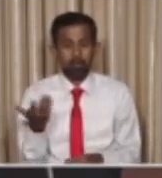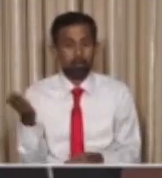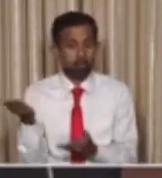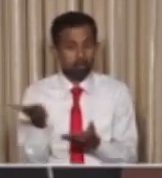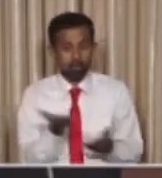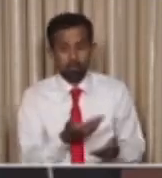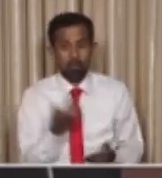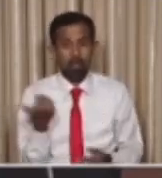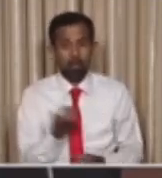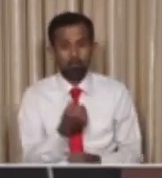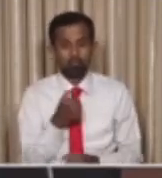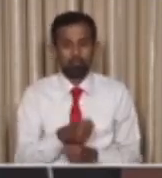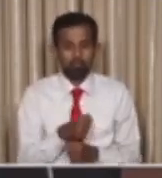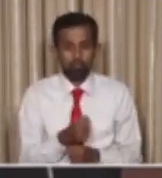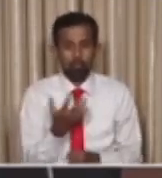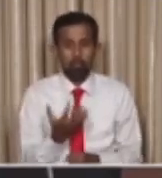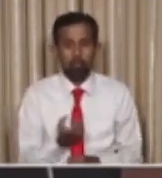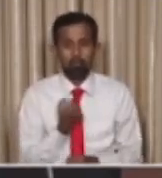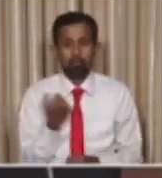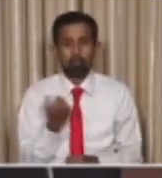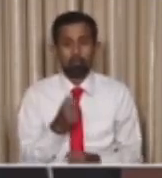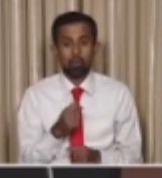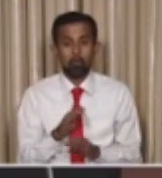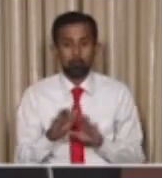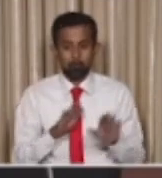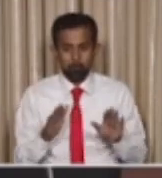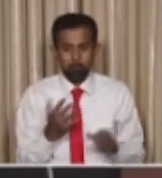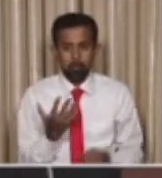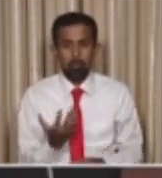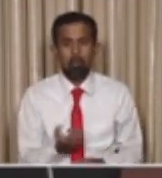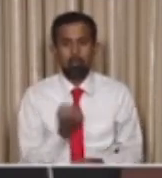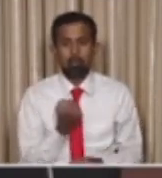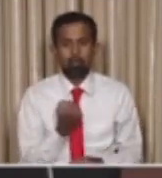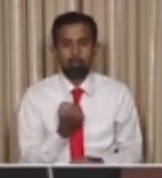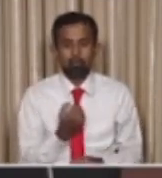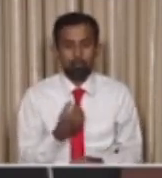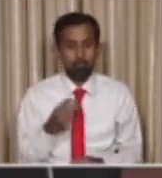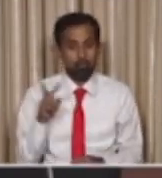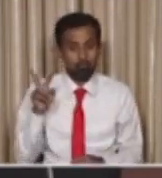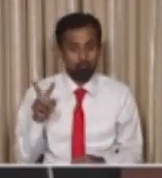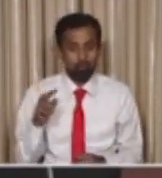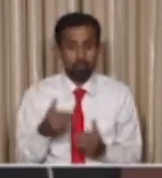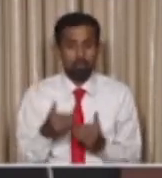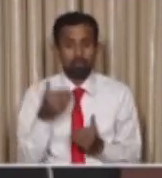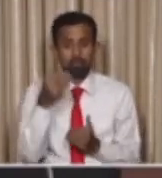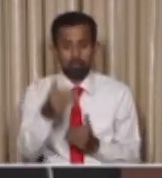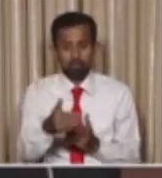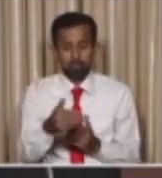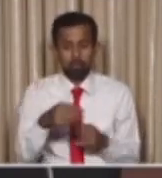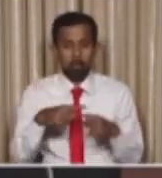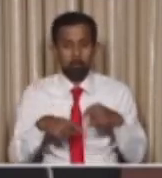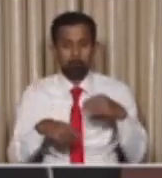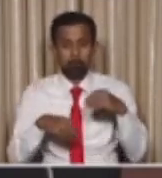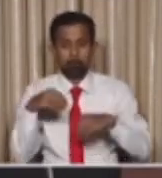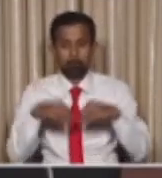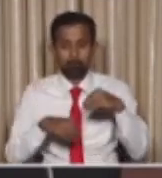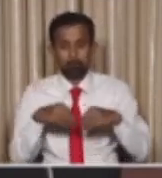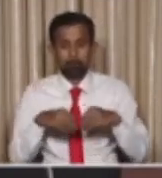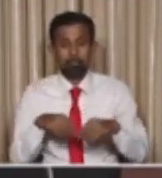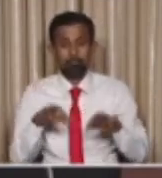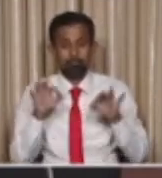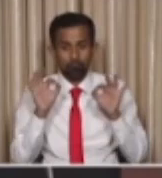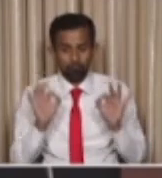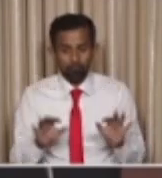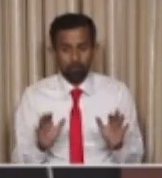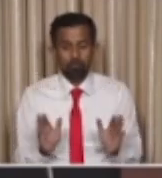අලුත් ආණ්ඩුවක් ඕන, අලුත් පාලකයෙක් ඕන. ඉතින් මම විශ්වාස කරනවා ඉදිරියේදී තියෙන බැතිවරණ නියම වෙලාවට